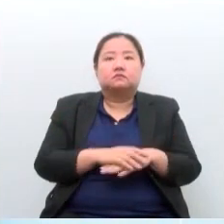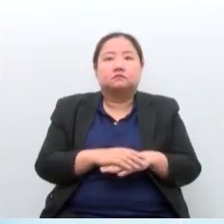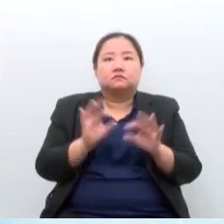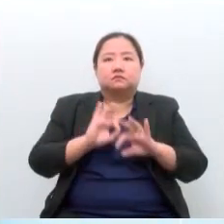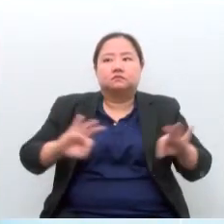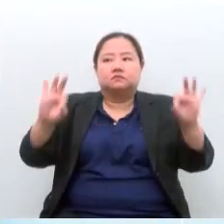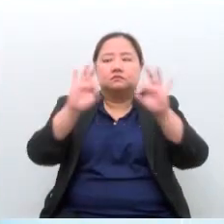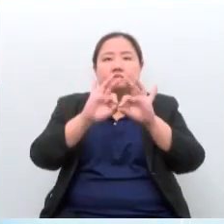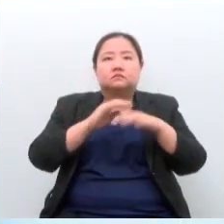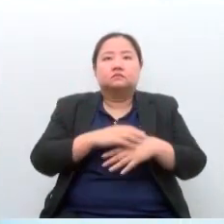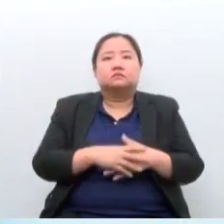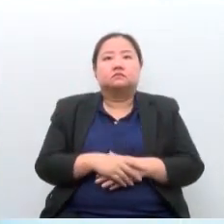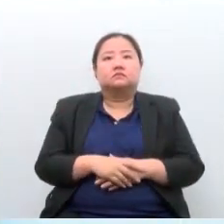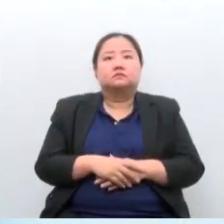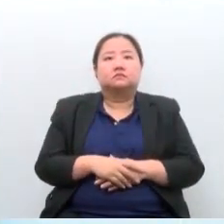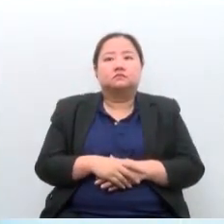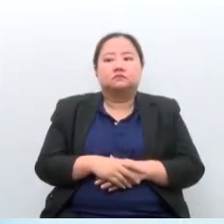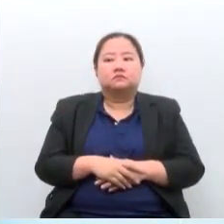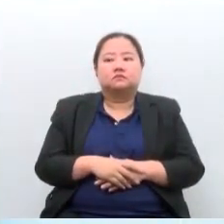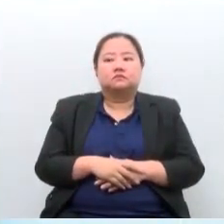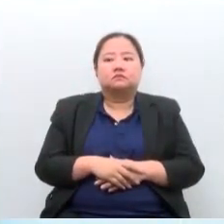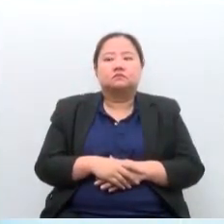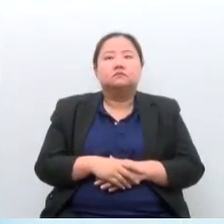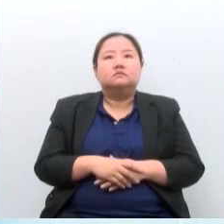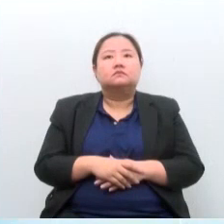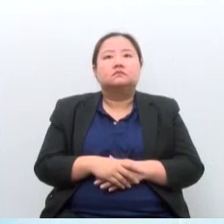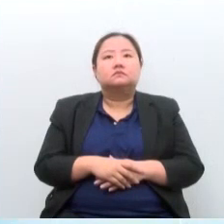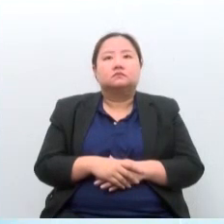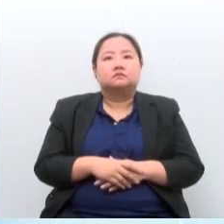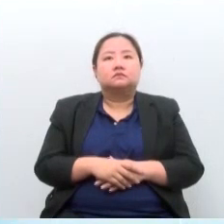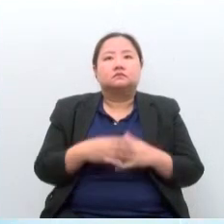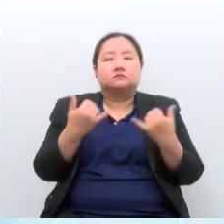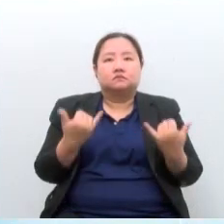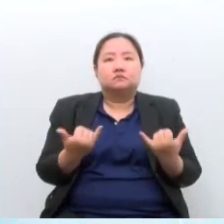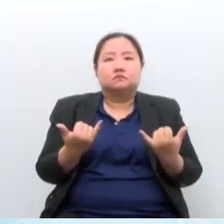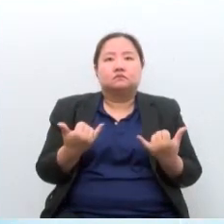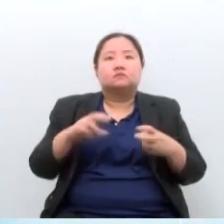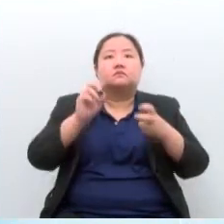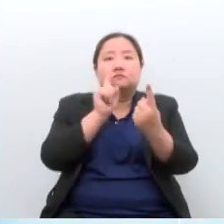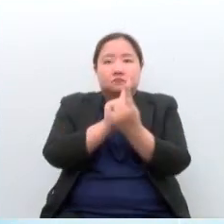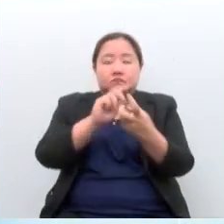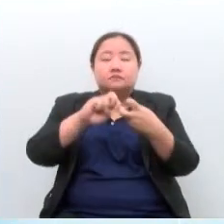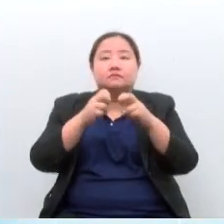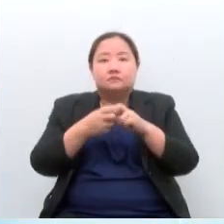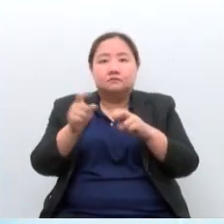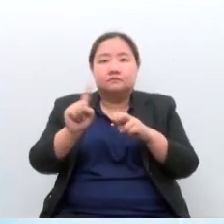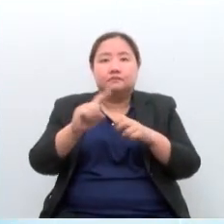สำคัญสำคัญที่ว่ากรณีที่สพทกำลังดำเนินการแล้วพบปัญหา